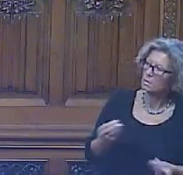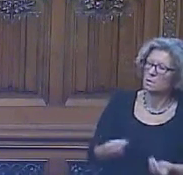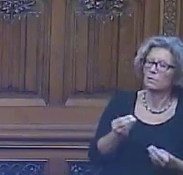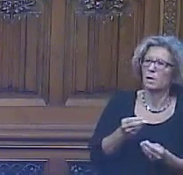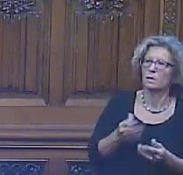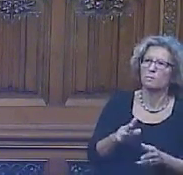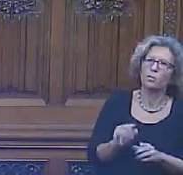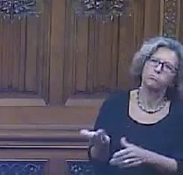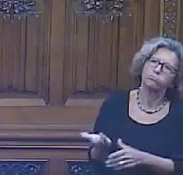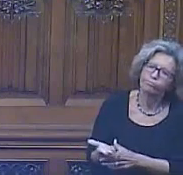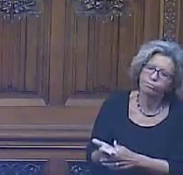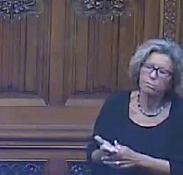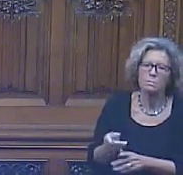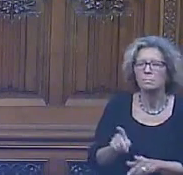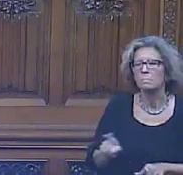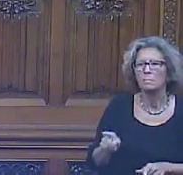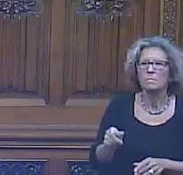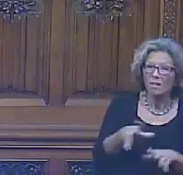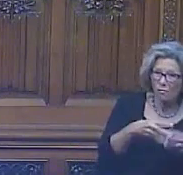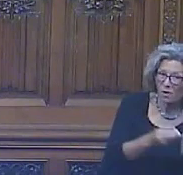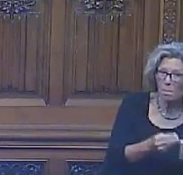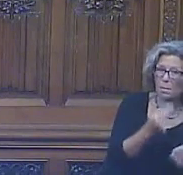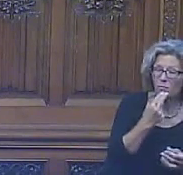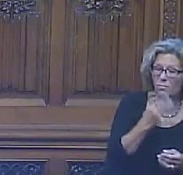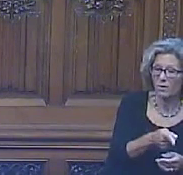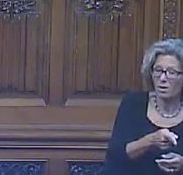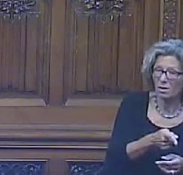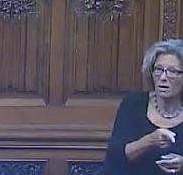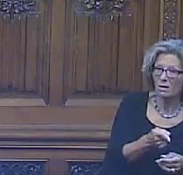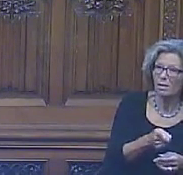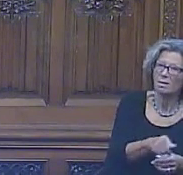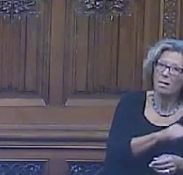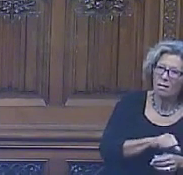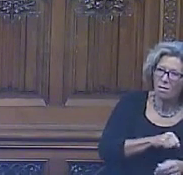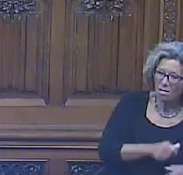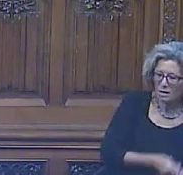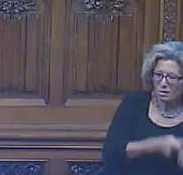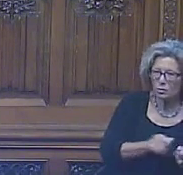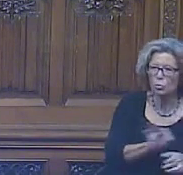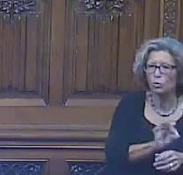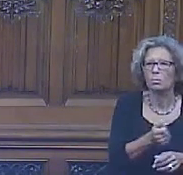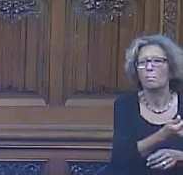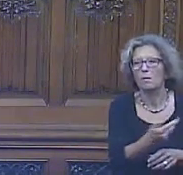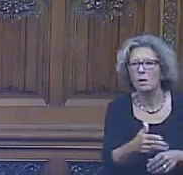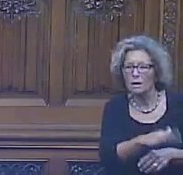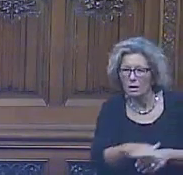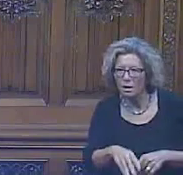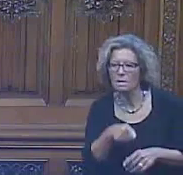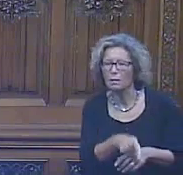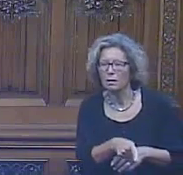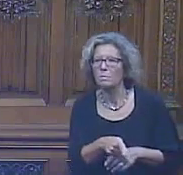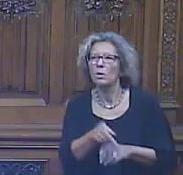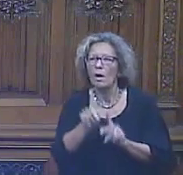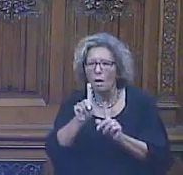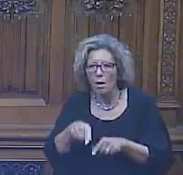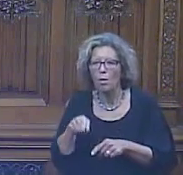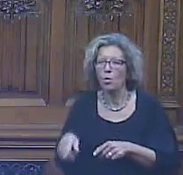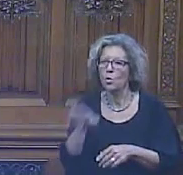ein Almosen, sondern gerade jenen Familien, ganz besonders Alleinerzieherinnen mit mehreren Kindern, aber gerade